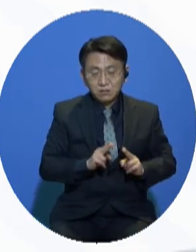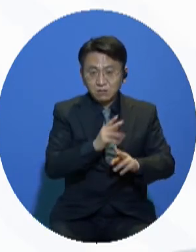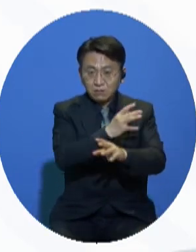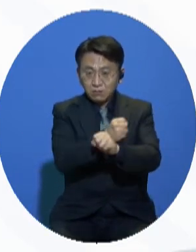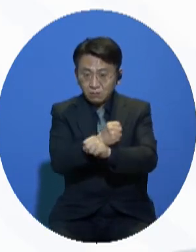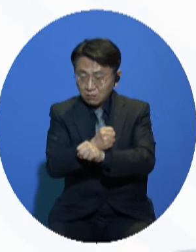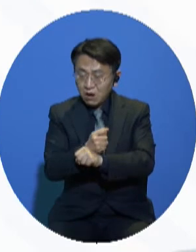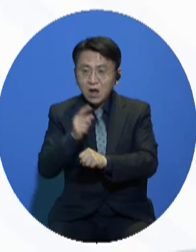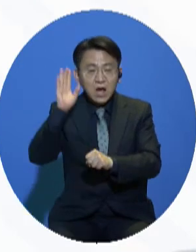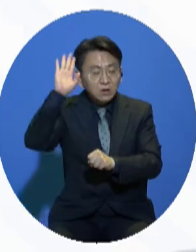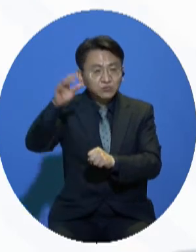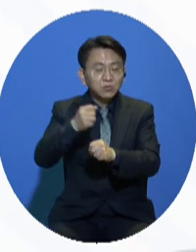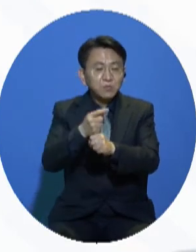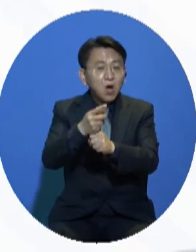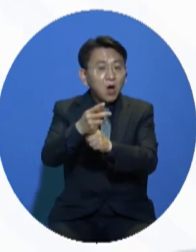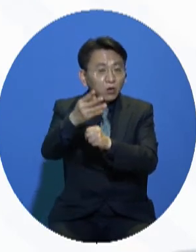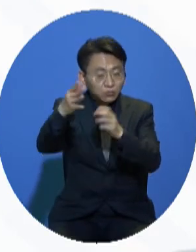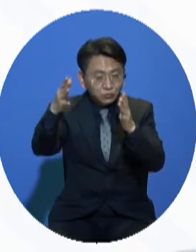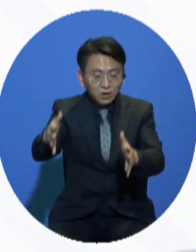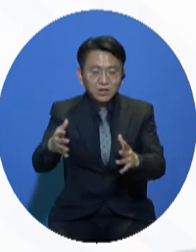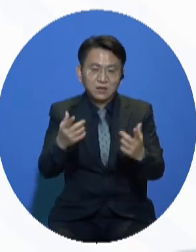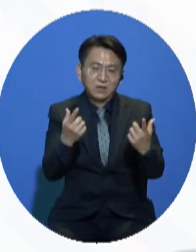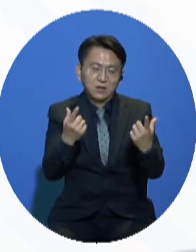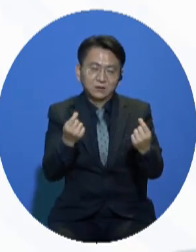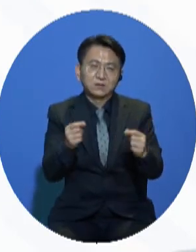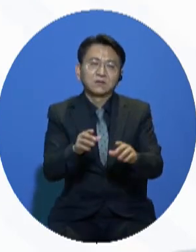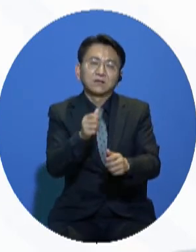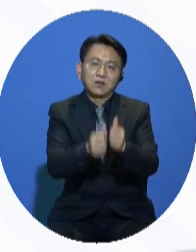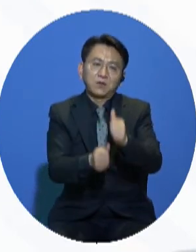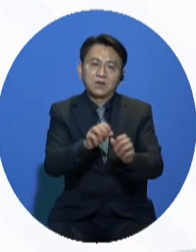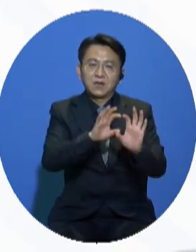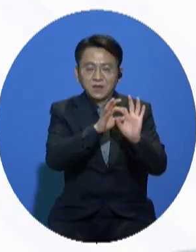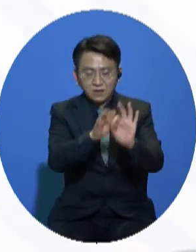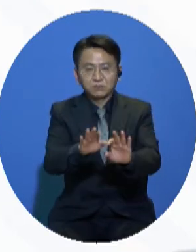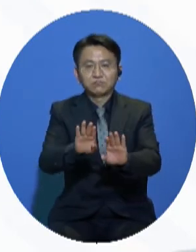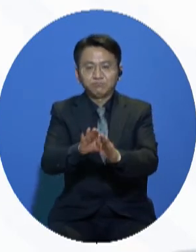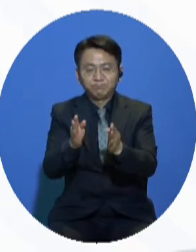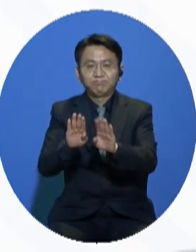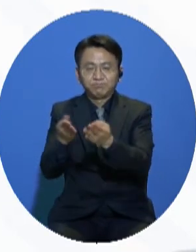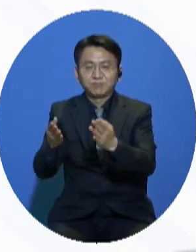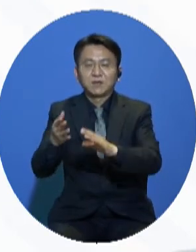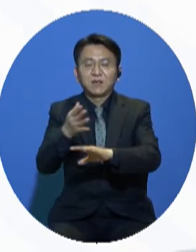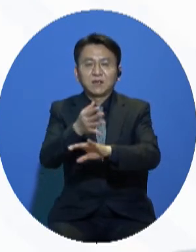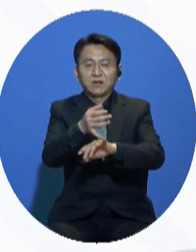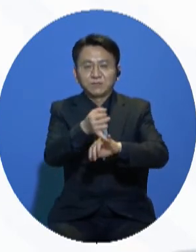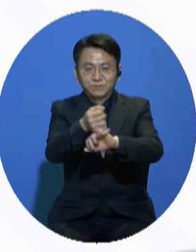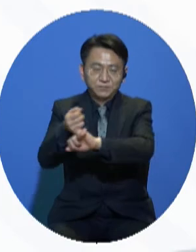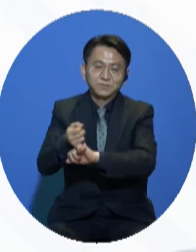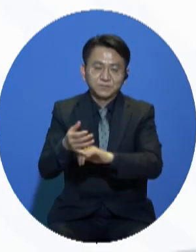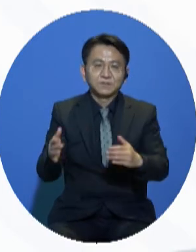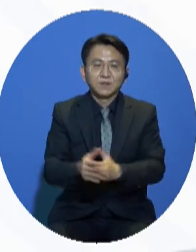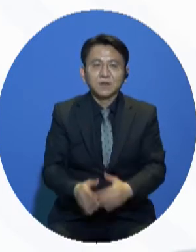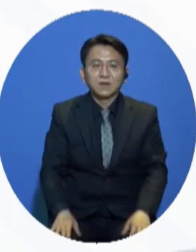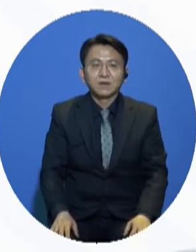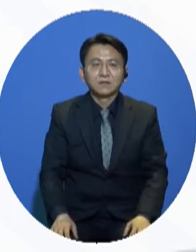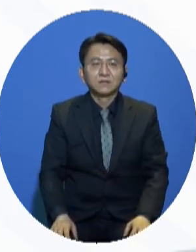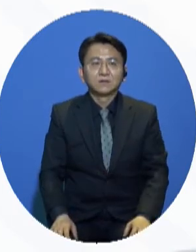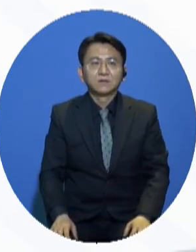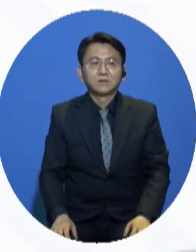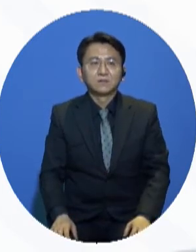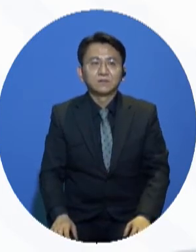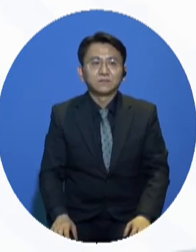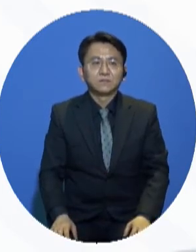체결하여서 앞으로 몇 년간 같은 대회들을 계속 개최하기로 합의했습니다.